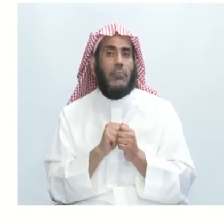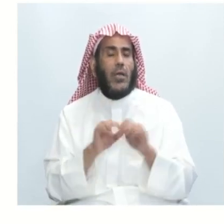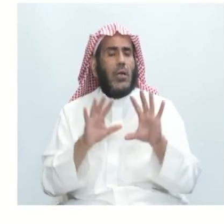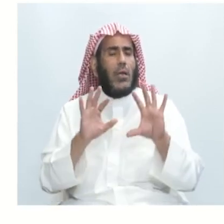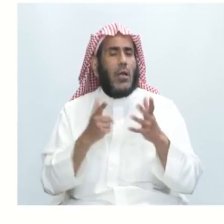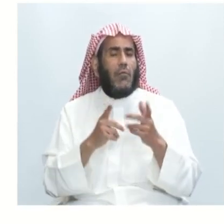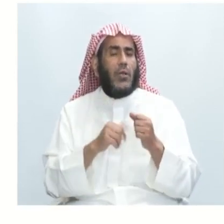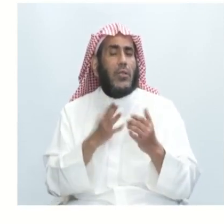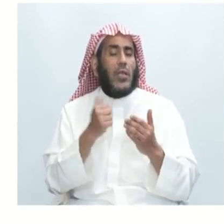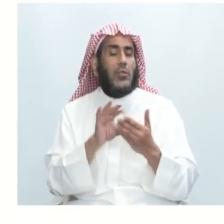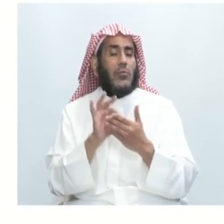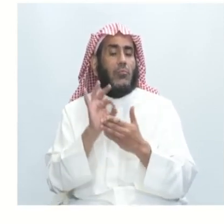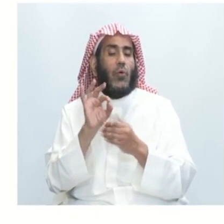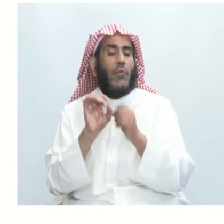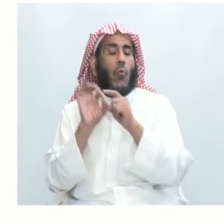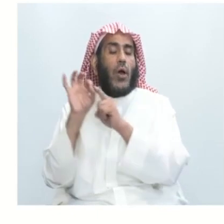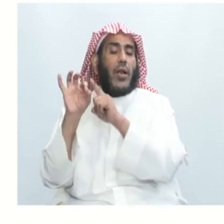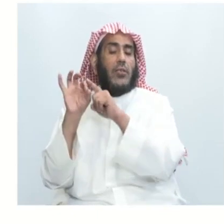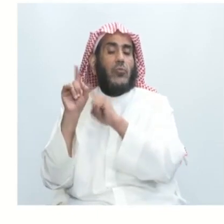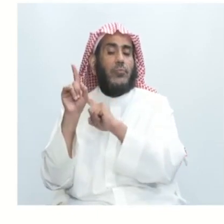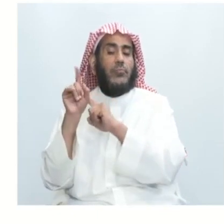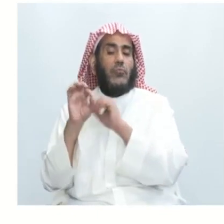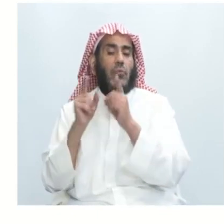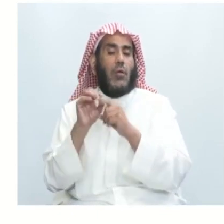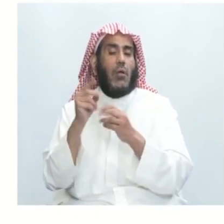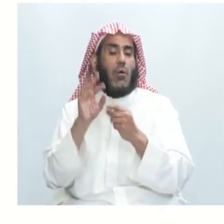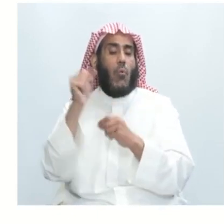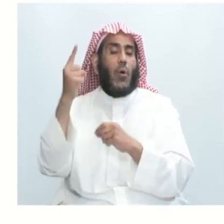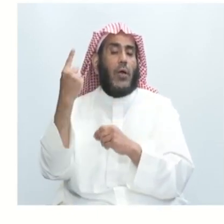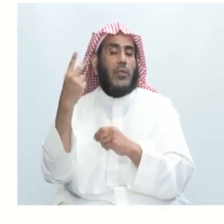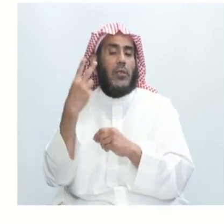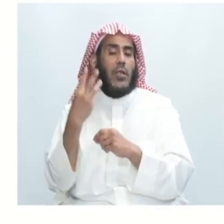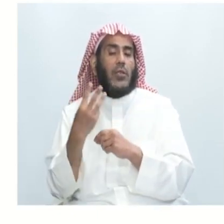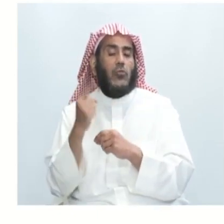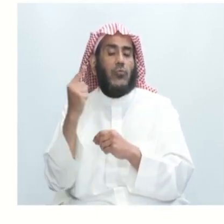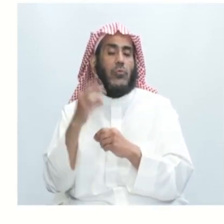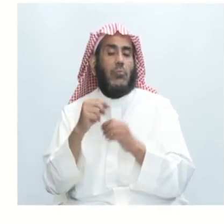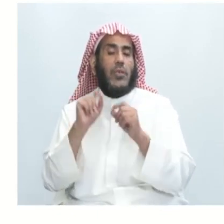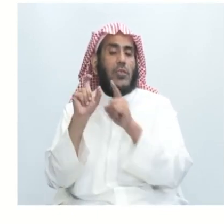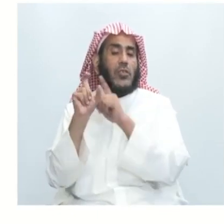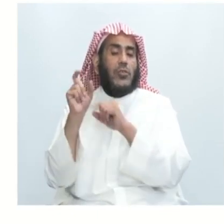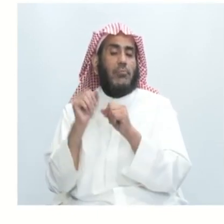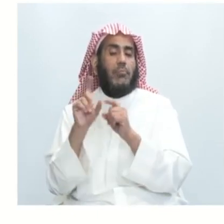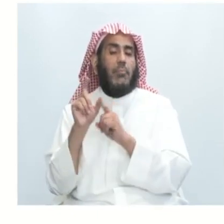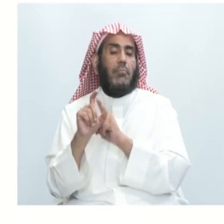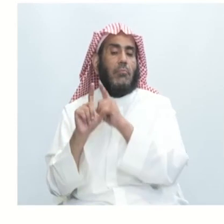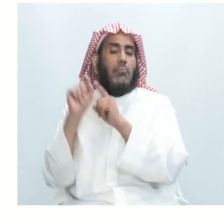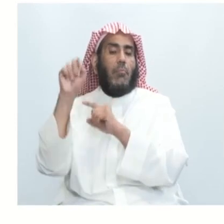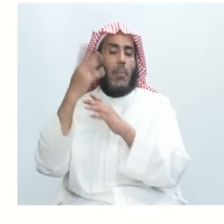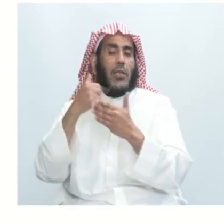كيف انا تاتي بنقطه فوق الراس بمرقمه 1 2 3 ثم جسم ياتي